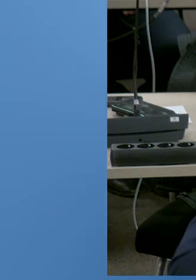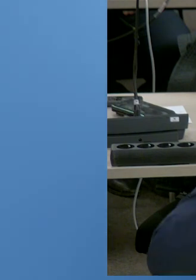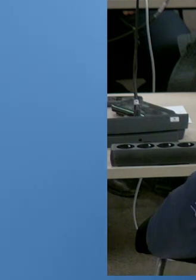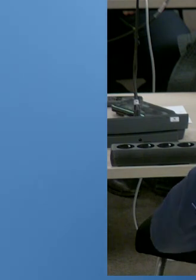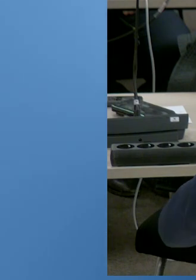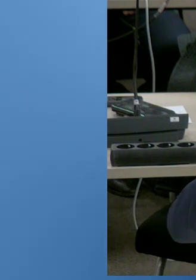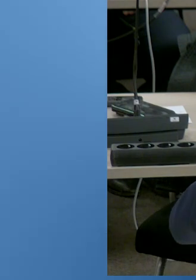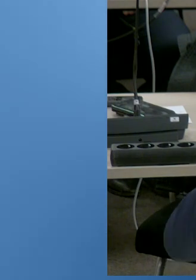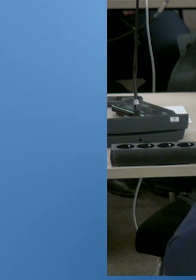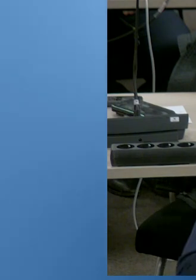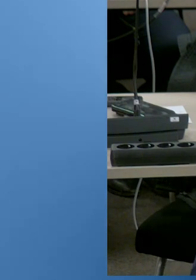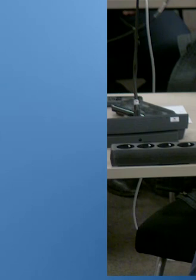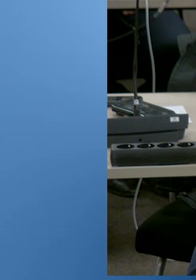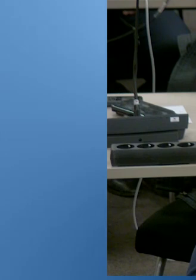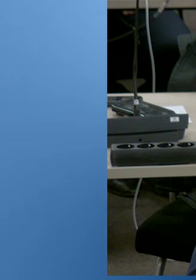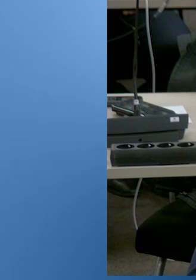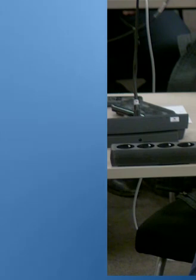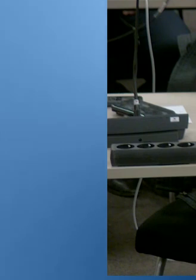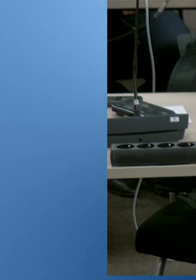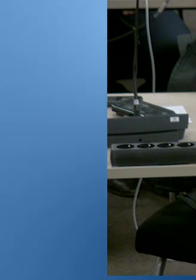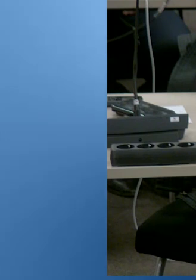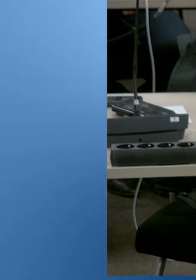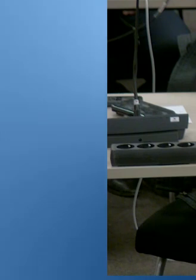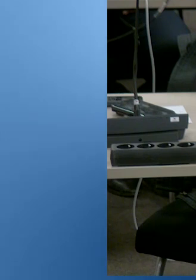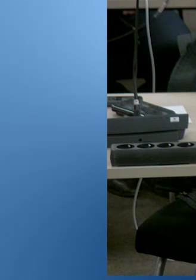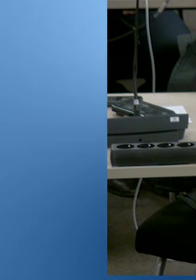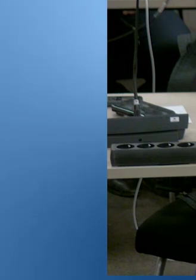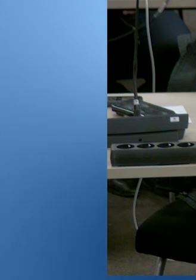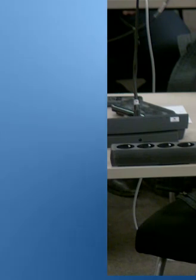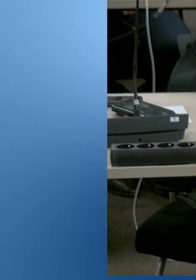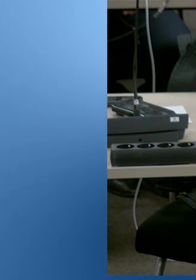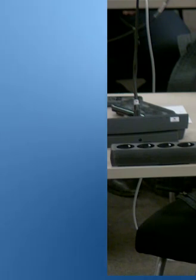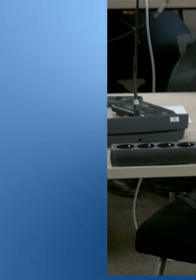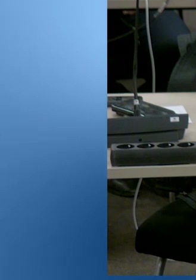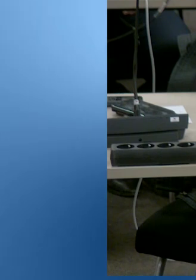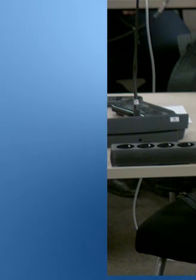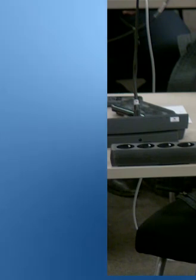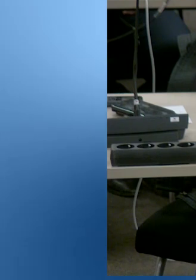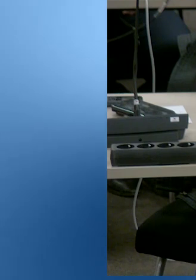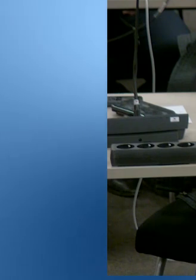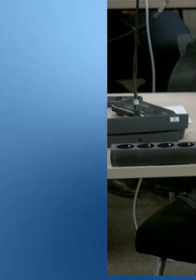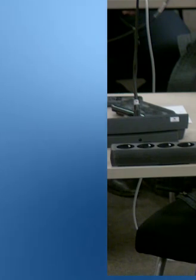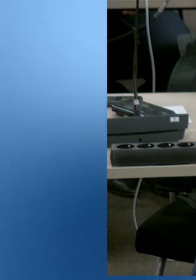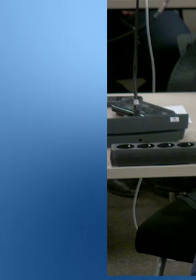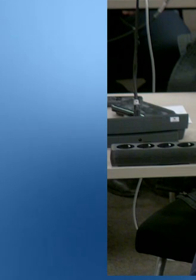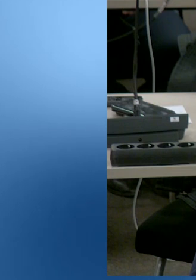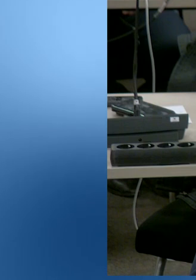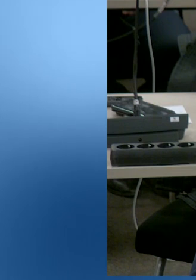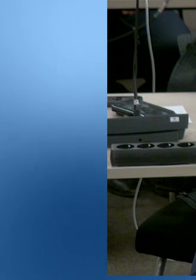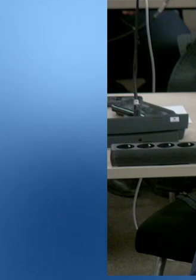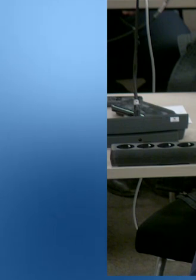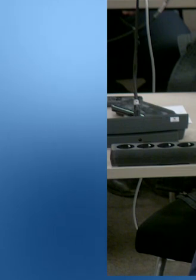d'une série qui se poursuit tout au long de l'année 2024 avec une prochaine rencontre qui aura lieu dans une dans une quinzaine de jours